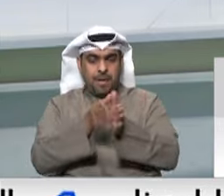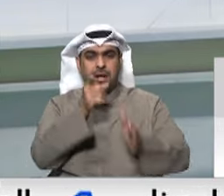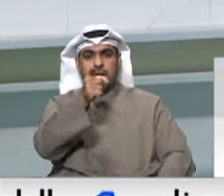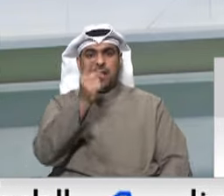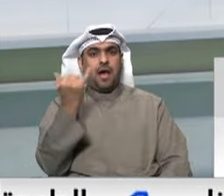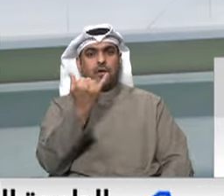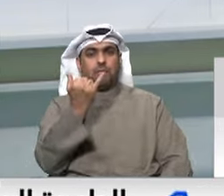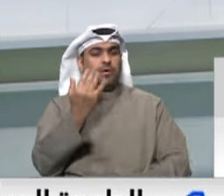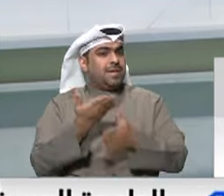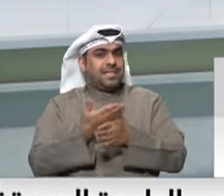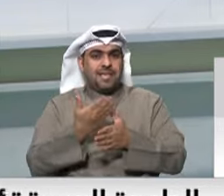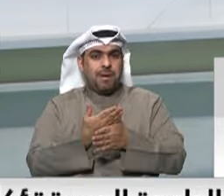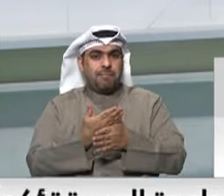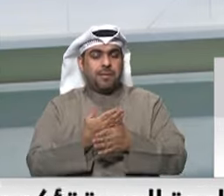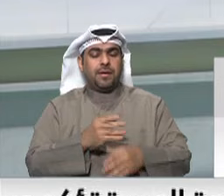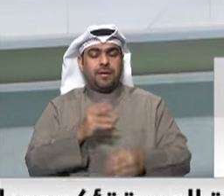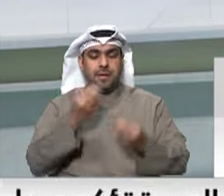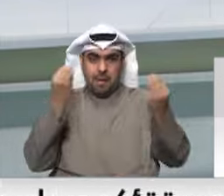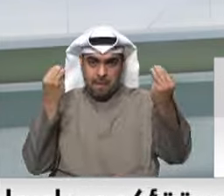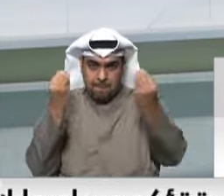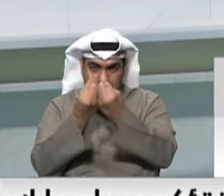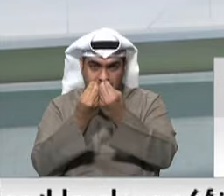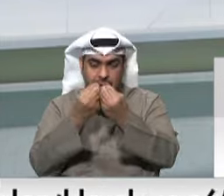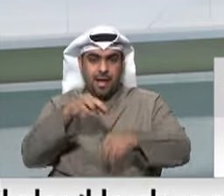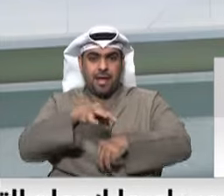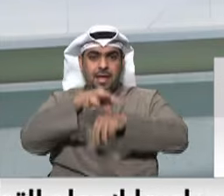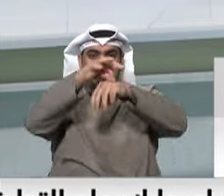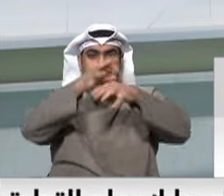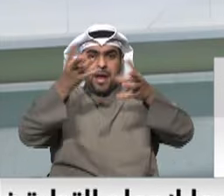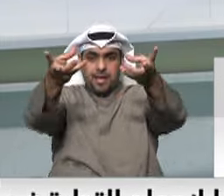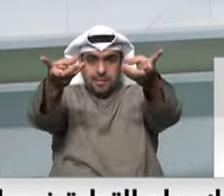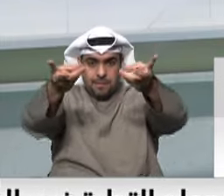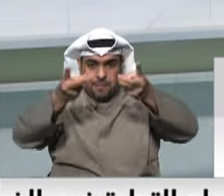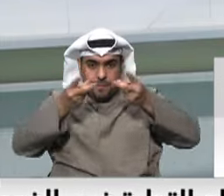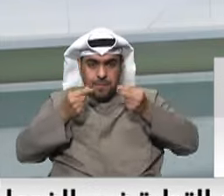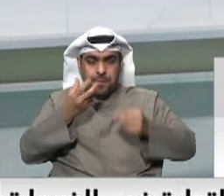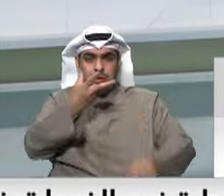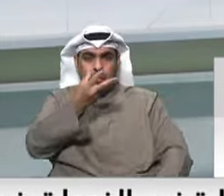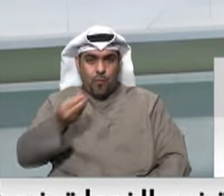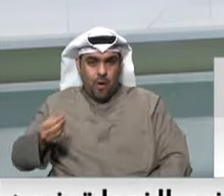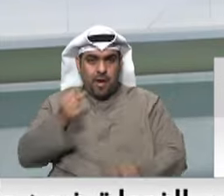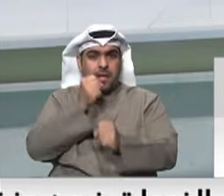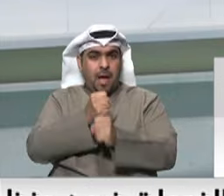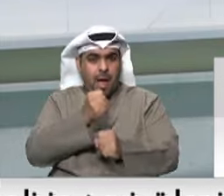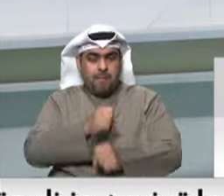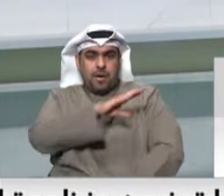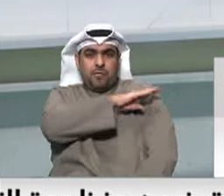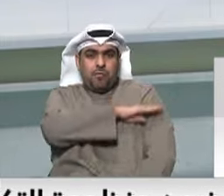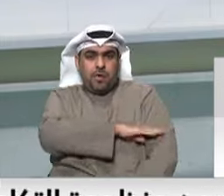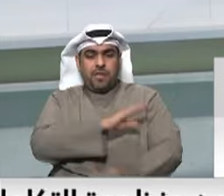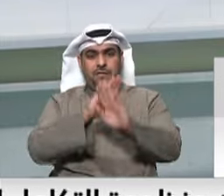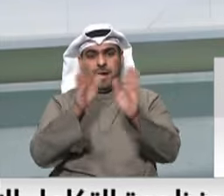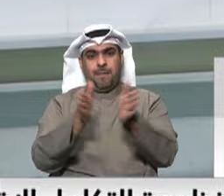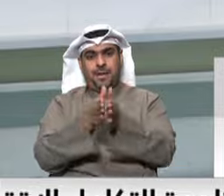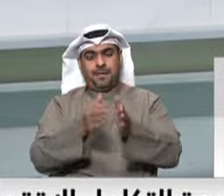التعداد السكاني العام لما له من اهميه كبيره للدول الى